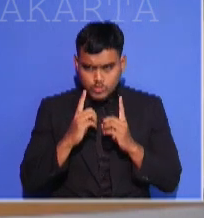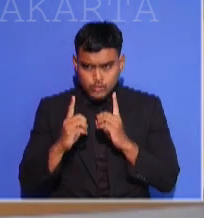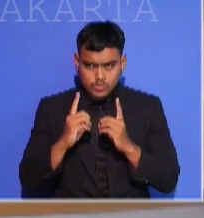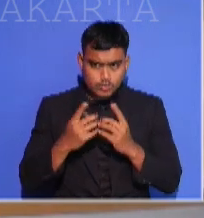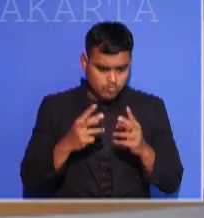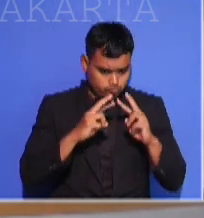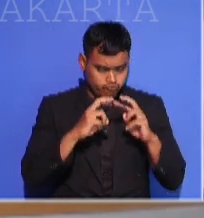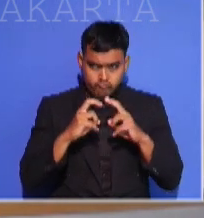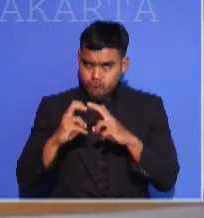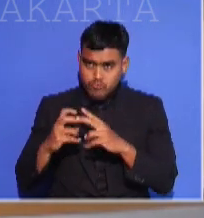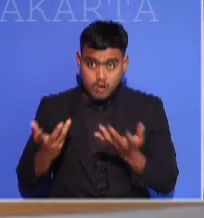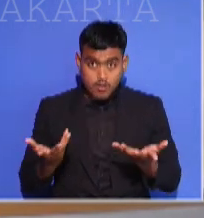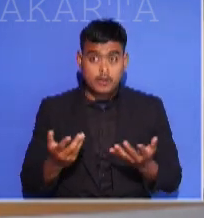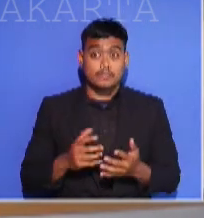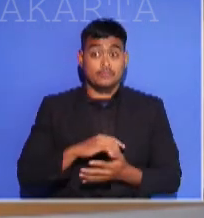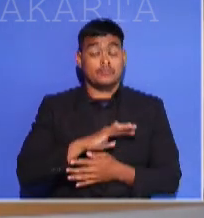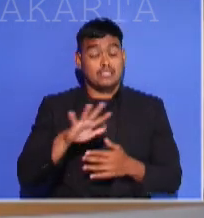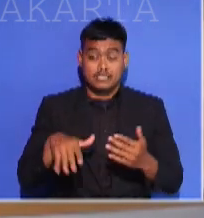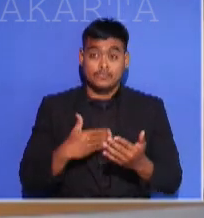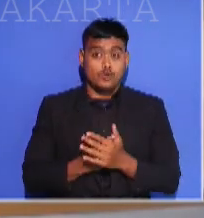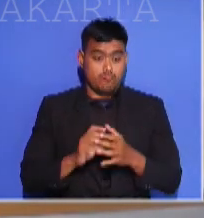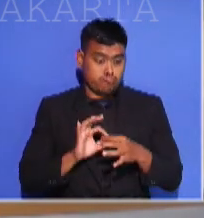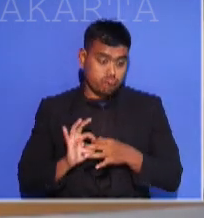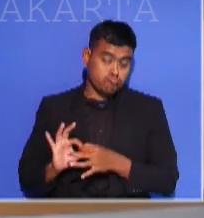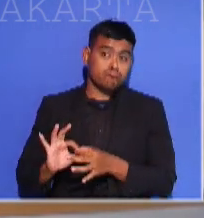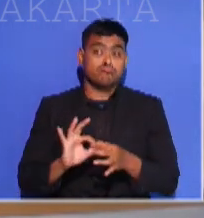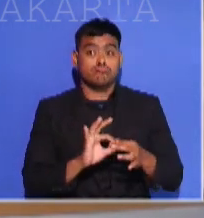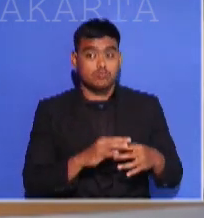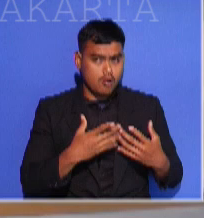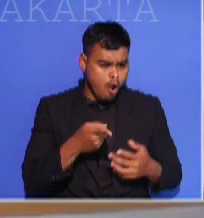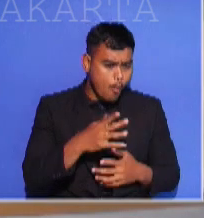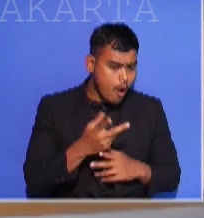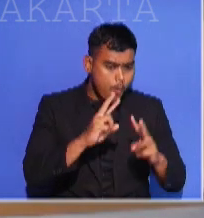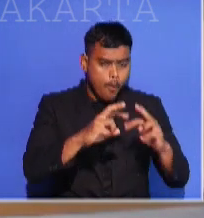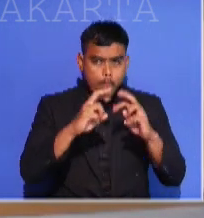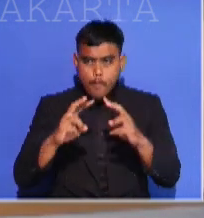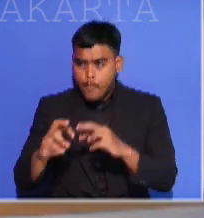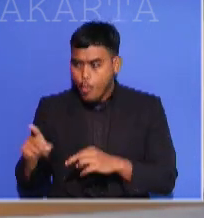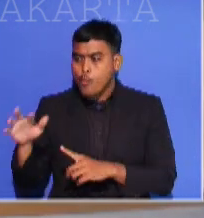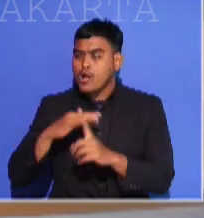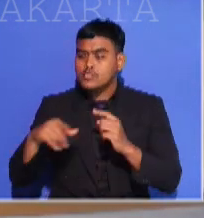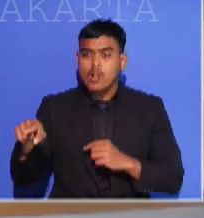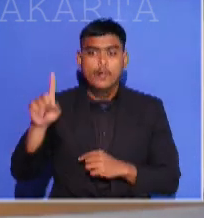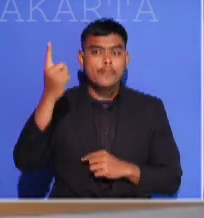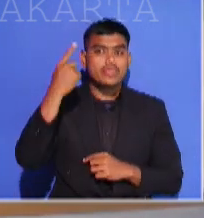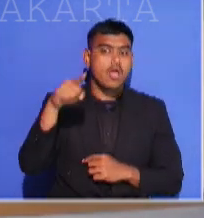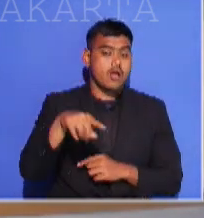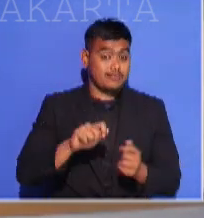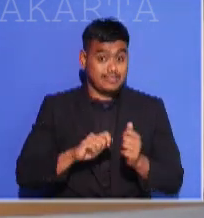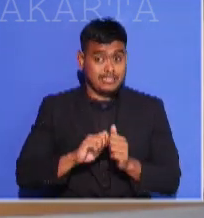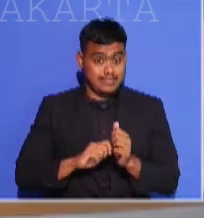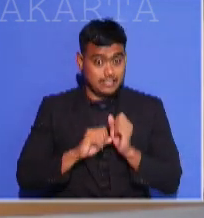mengkolaborasikan peneliti pembangku kepentingan industri pemerintah dan masyarakat Indonesia dalam merespon dinamika